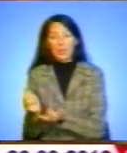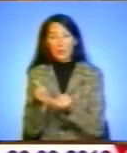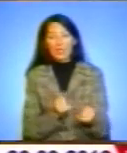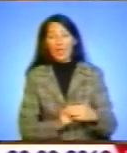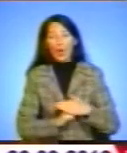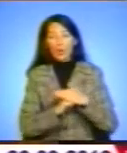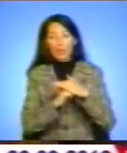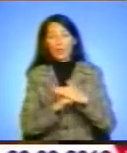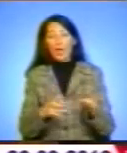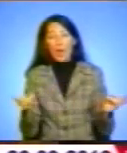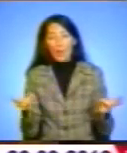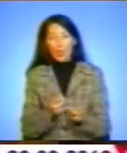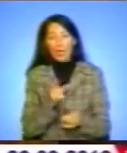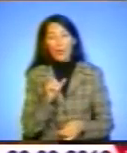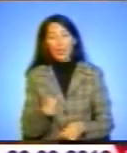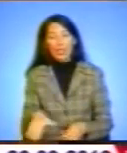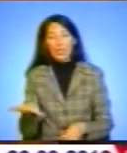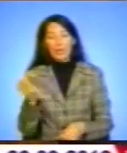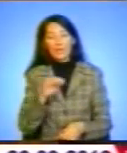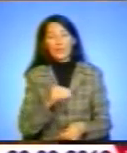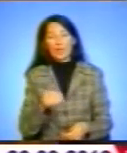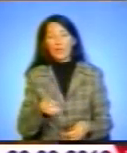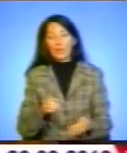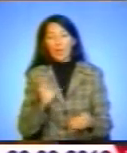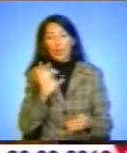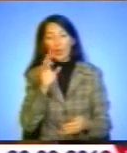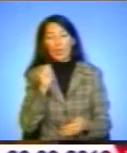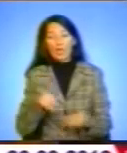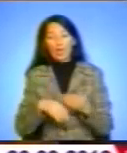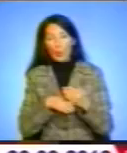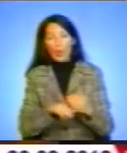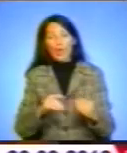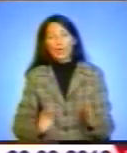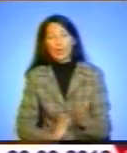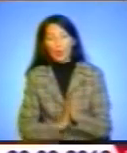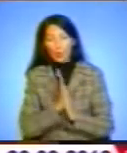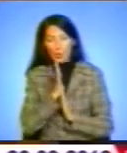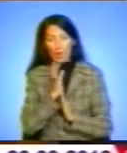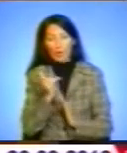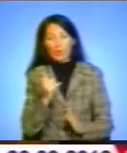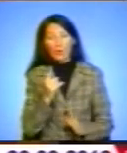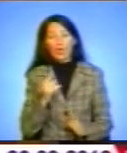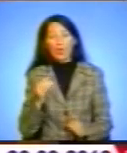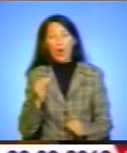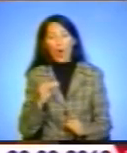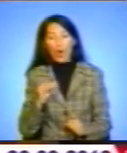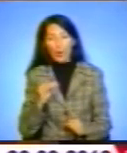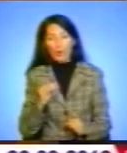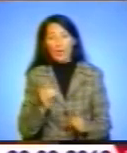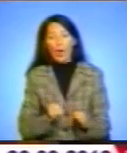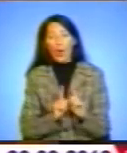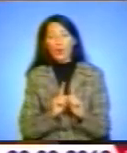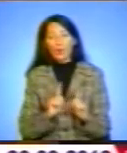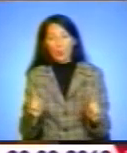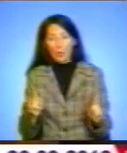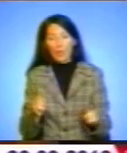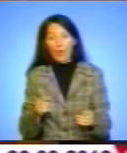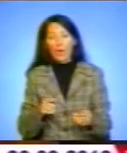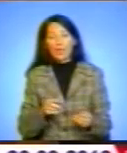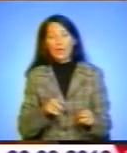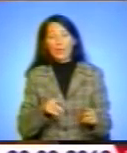людини. Всі державні соціальні допомоги зростають з 1 липня, особливо вони зростають, державна соціальна допомога по догляду